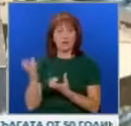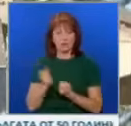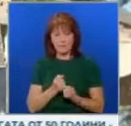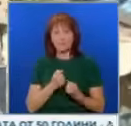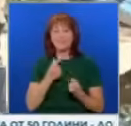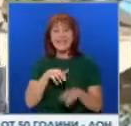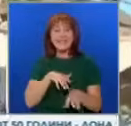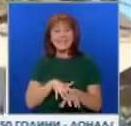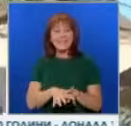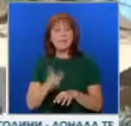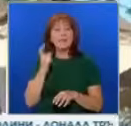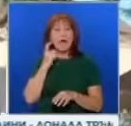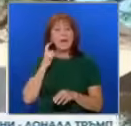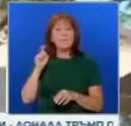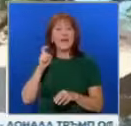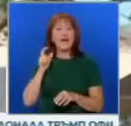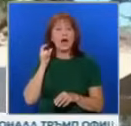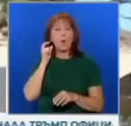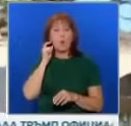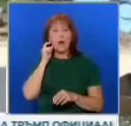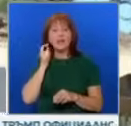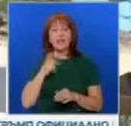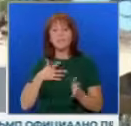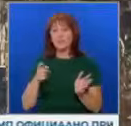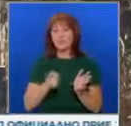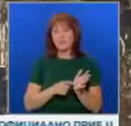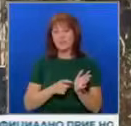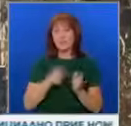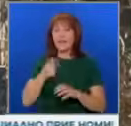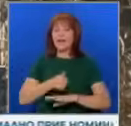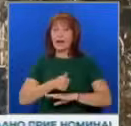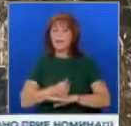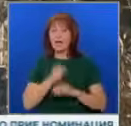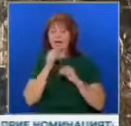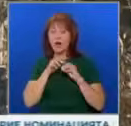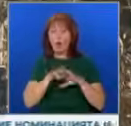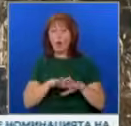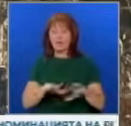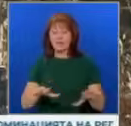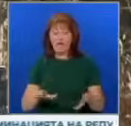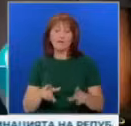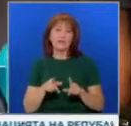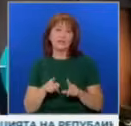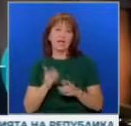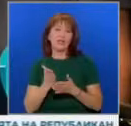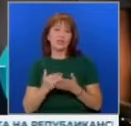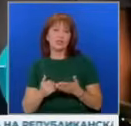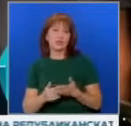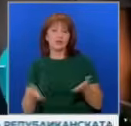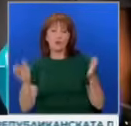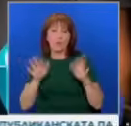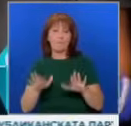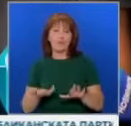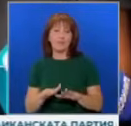BG Alert е било заложено в заповедта на кмета на община Болярово за обявяване на частично бедствено положение. То нямаше време